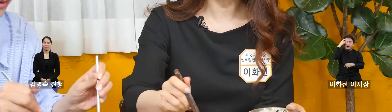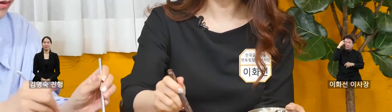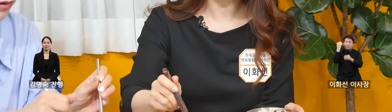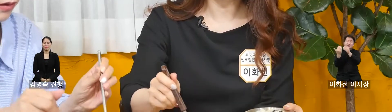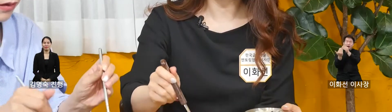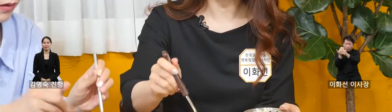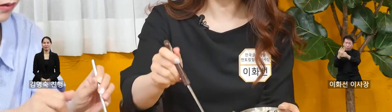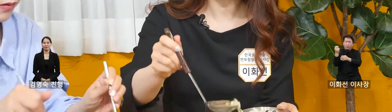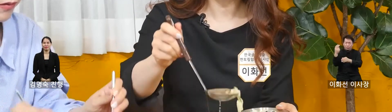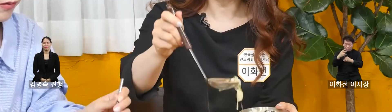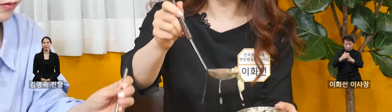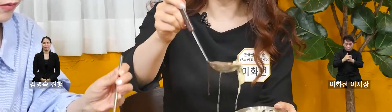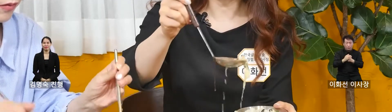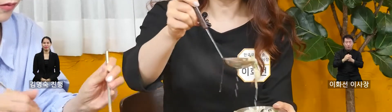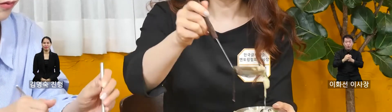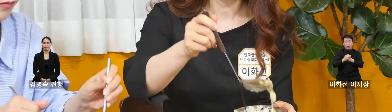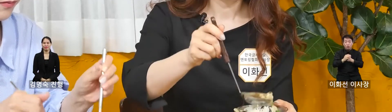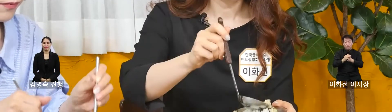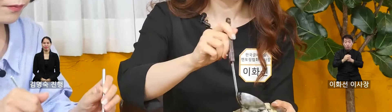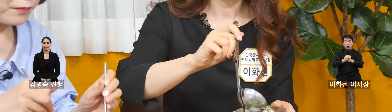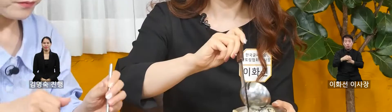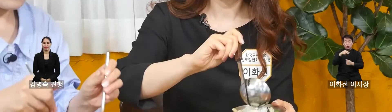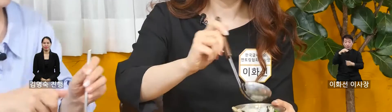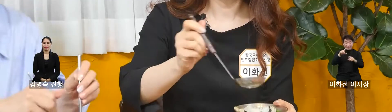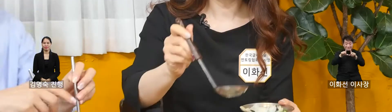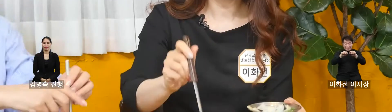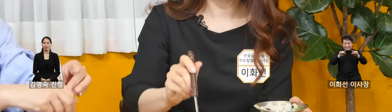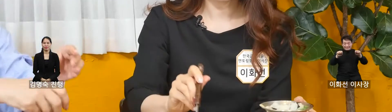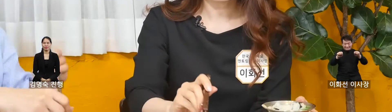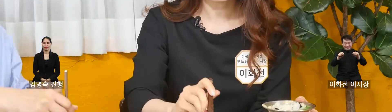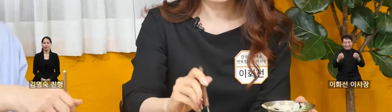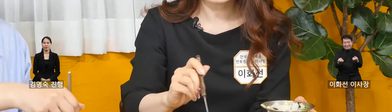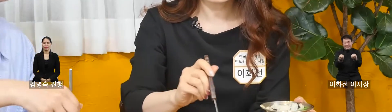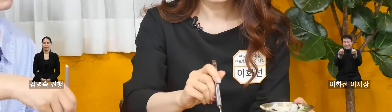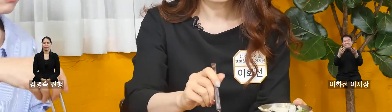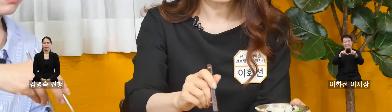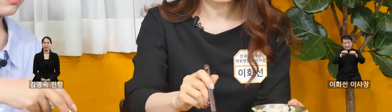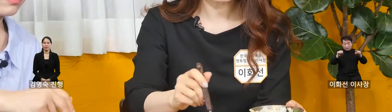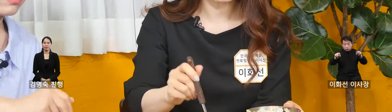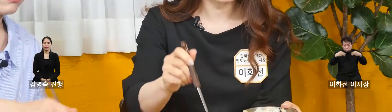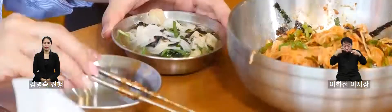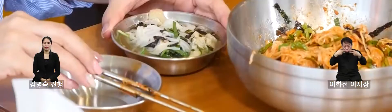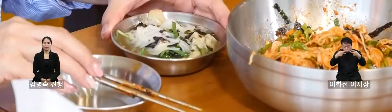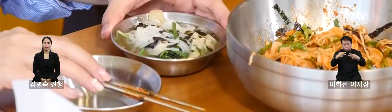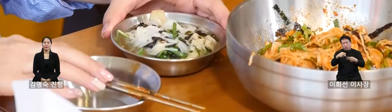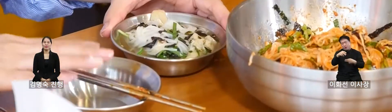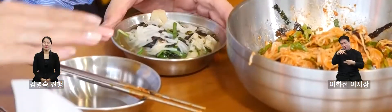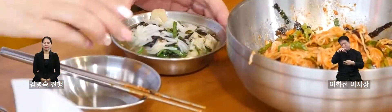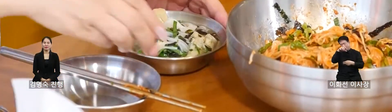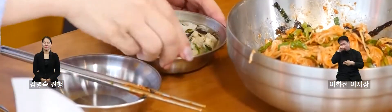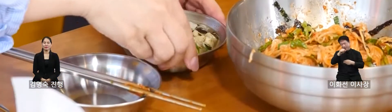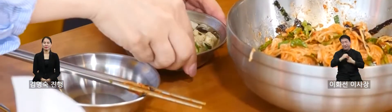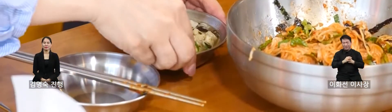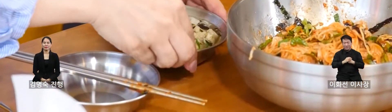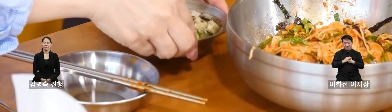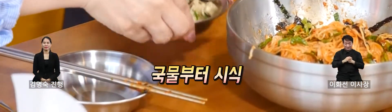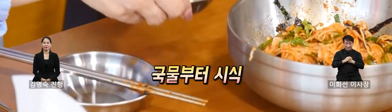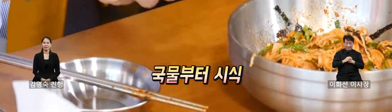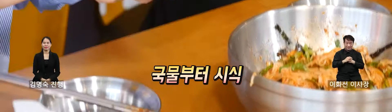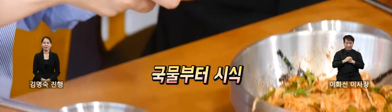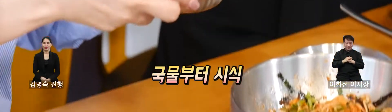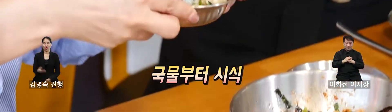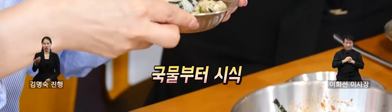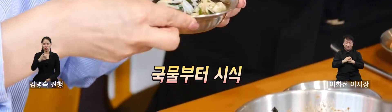이런 잔치국수 같은 거, 소면 같은 거 유부 이런 게 들어있는 이런 거 참 좋아해요.